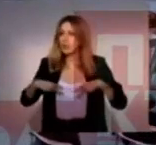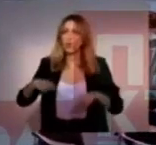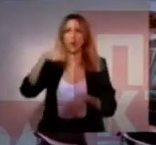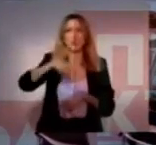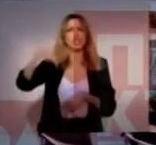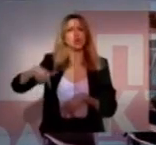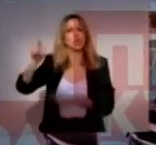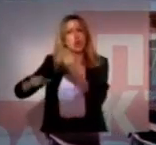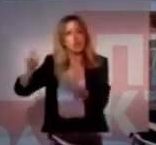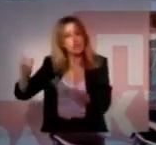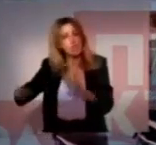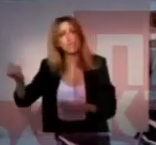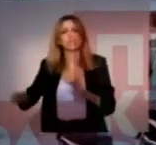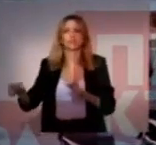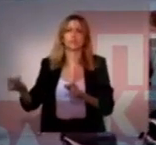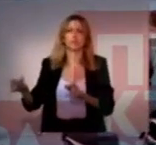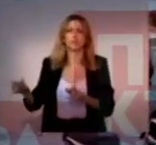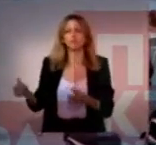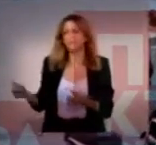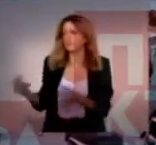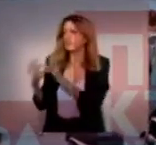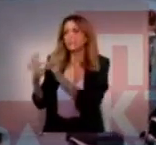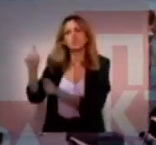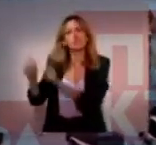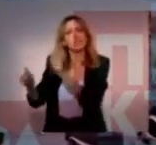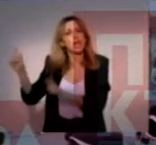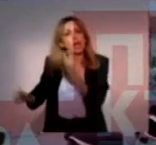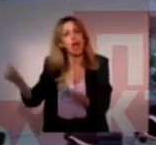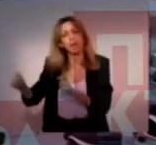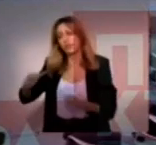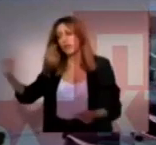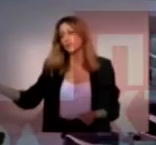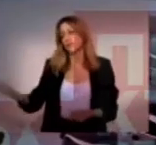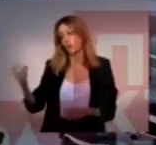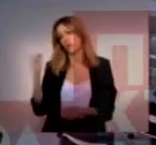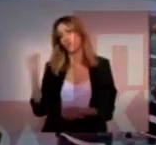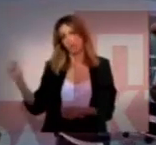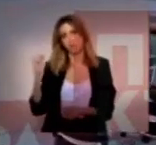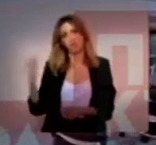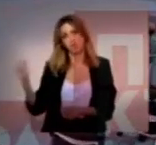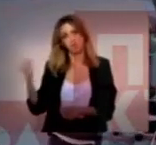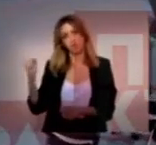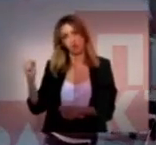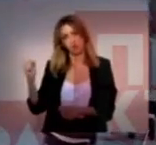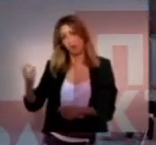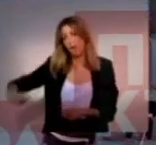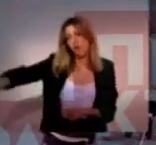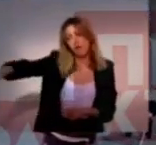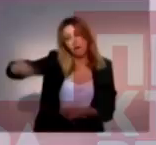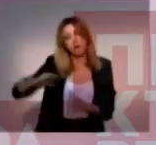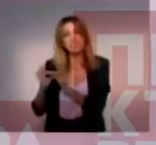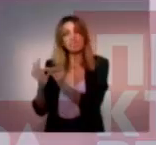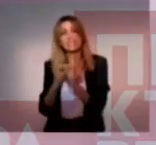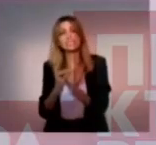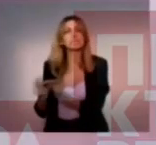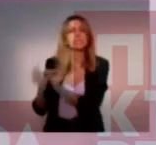σε πνεύμα συνεργασίας, υποστηριζόμενοι πάντα από τους διοικητές των ΗΠΕ, τους